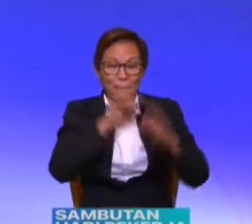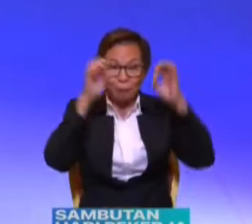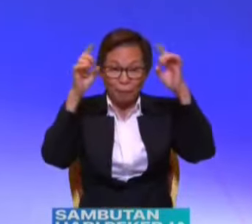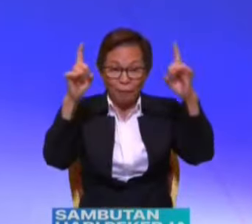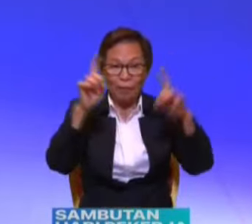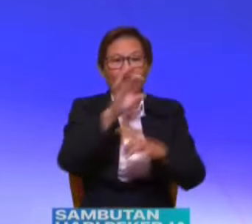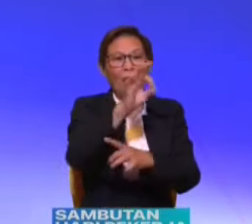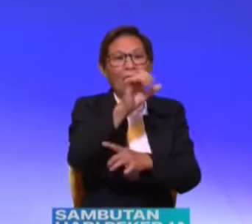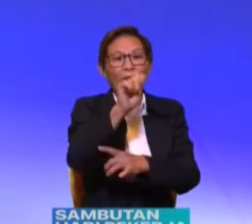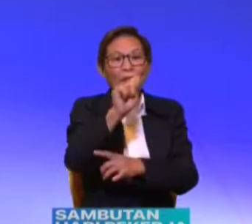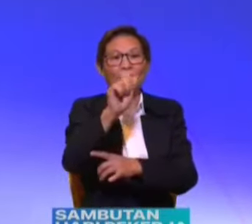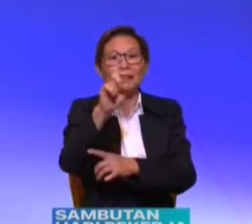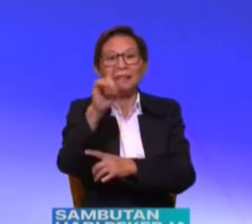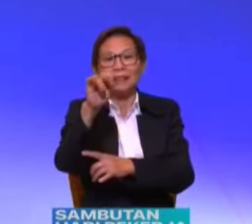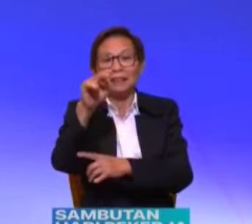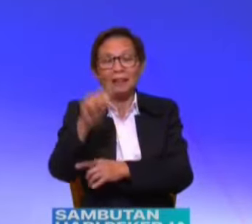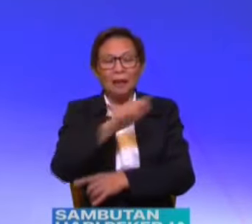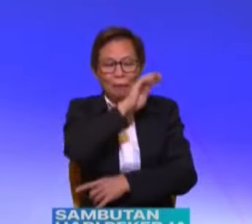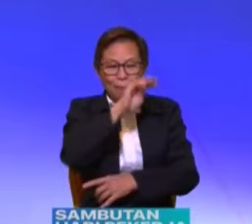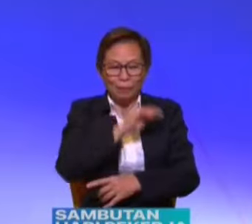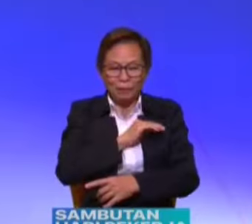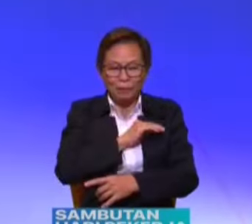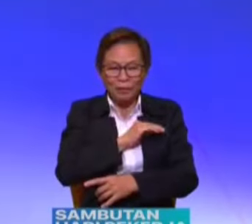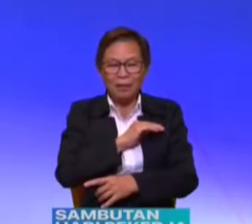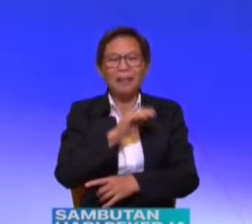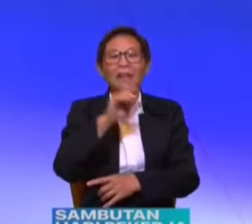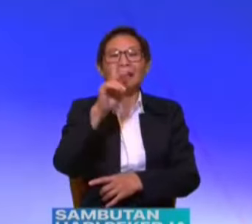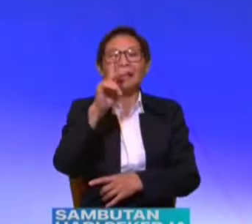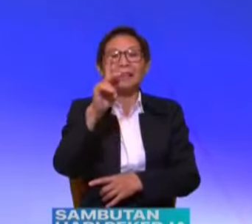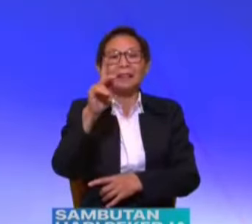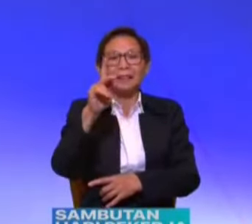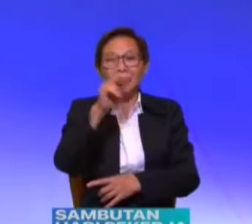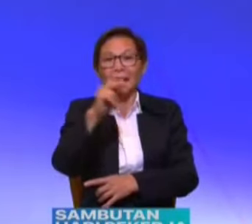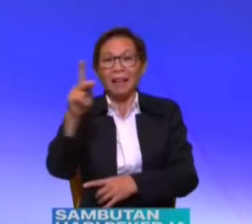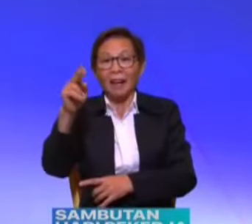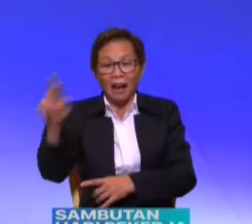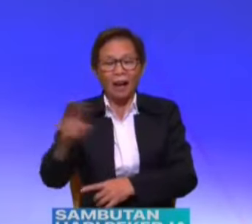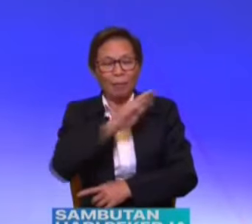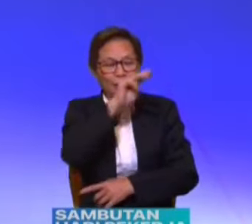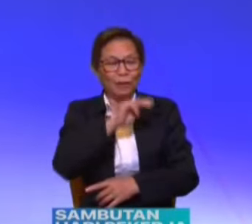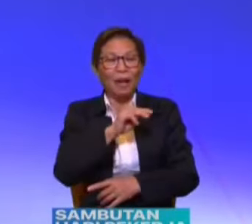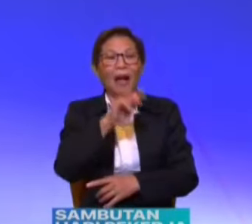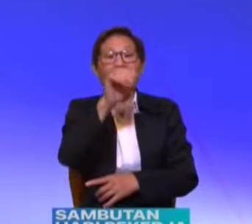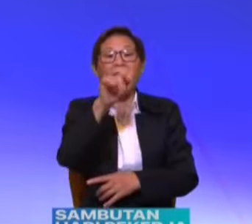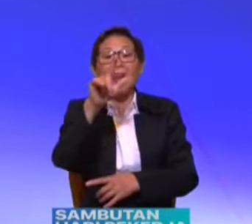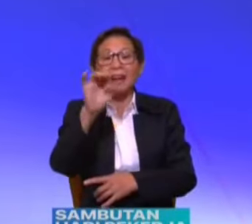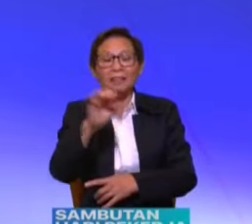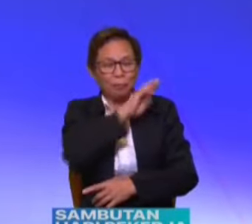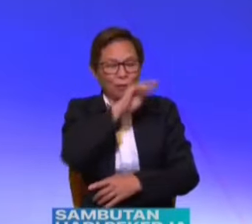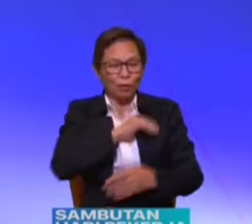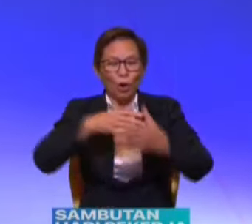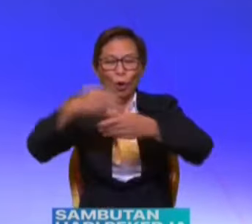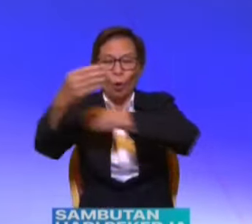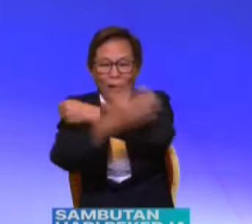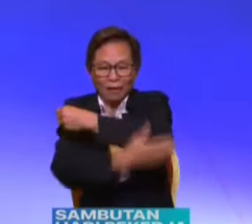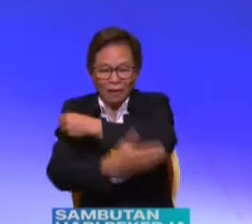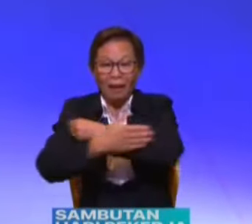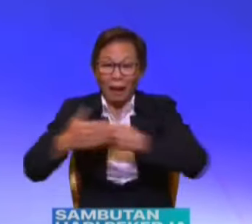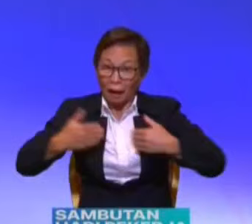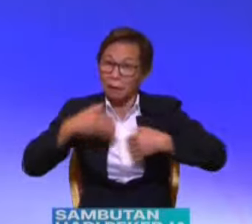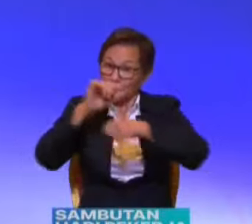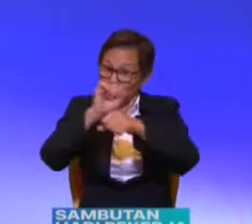Fadlina, Menteri Kerjaya Saudara Alex, Menteri Luar Negeri, walaupun pekerja semua di luar negeri